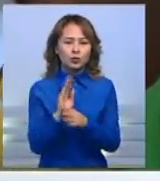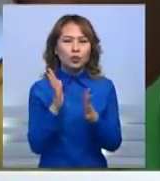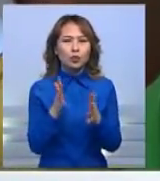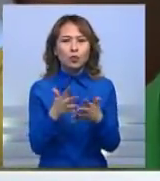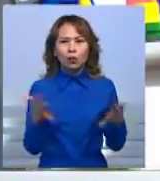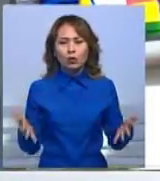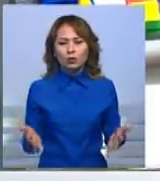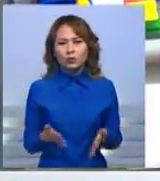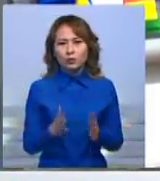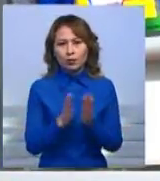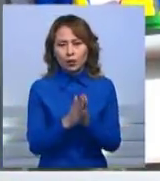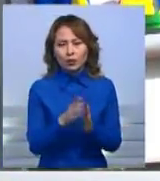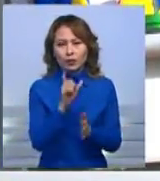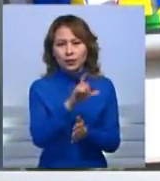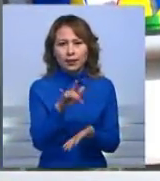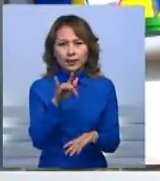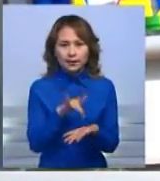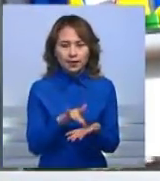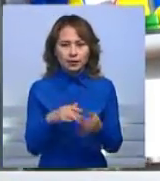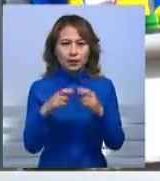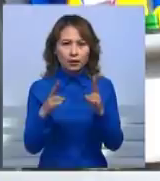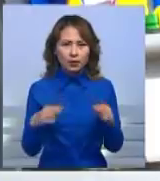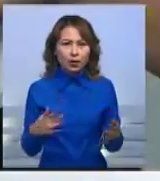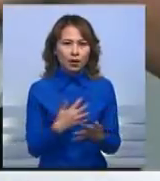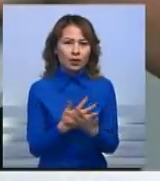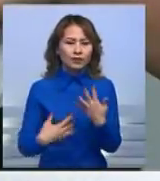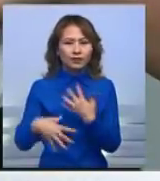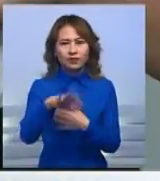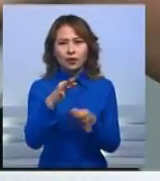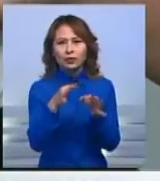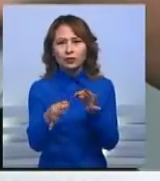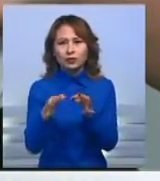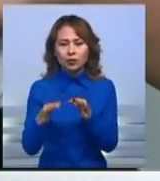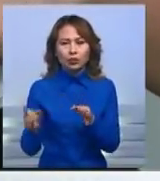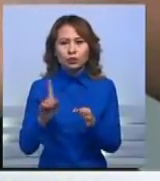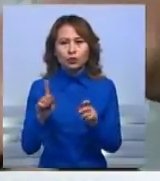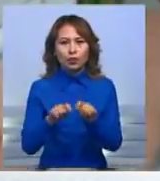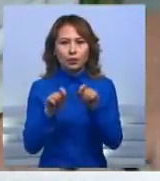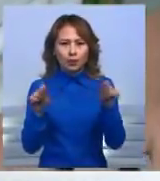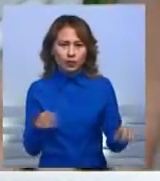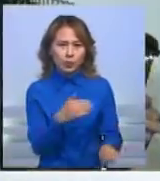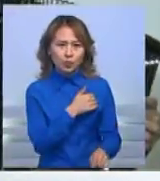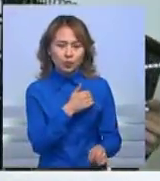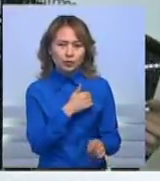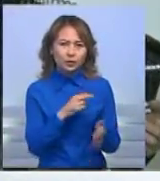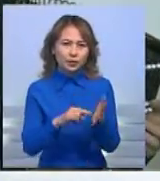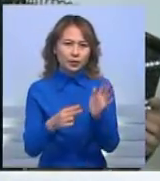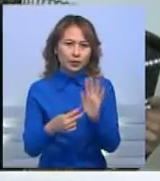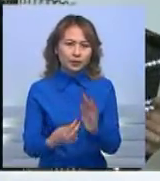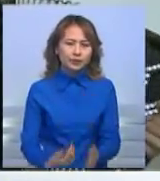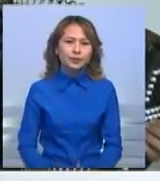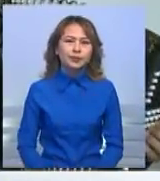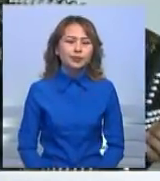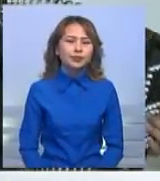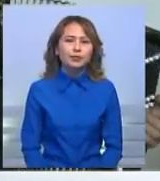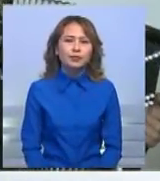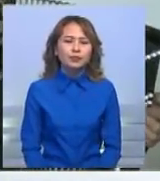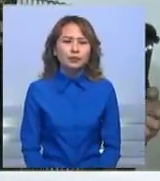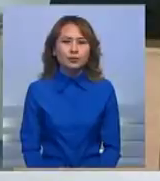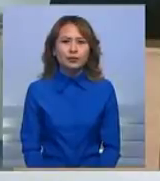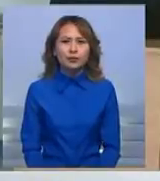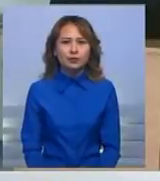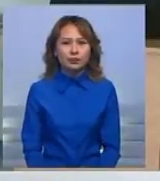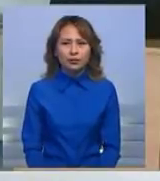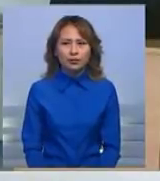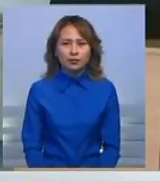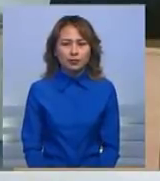ие мұндай әлеуметтік орталықтарды енді барлық аудандарда ашу жоспарланып отыр. Бекен Әлирахым, Амантай Мәтенов,